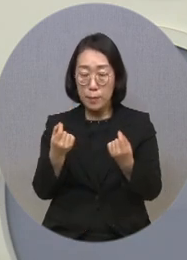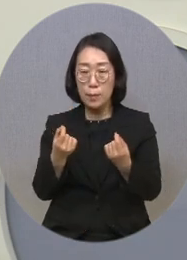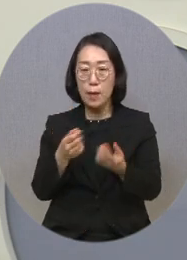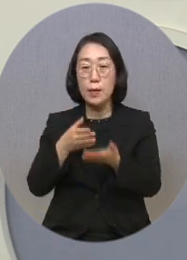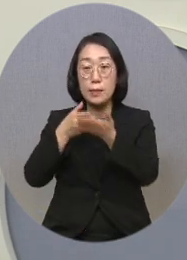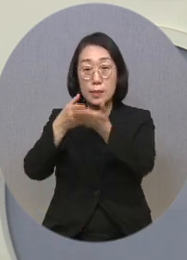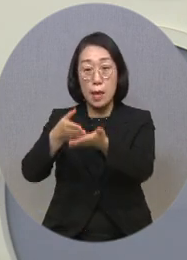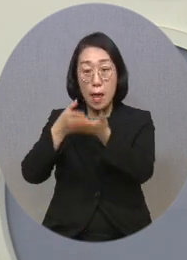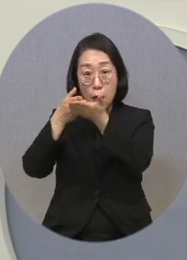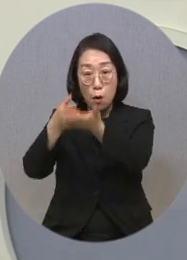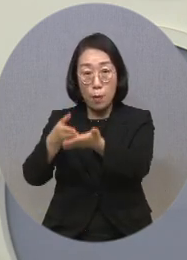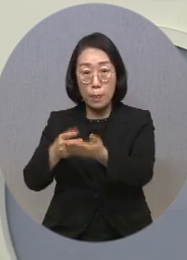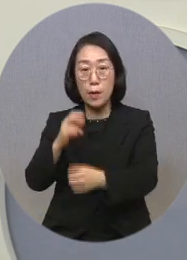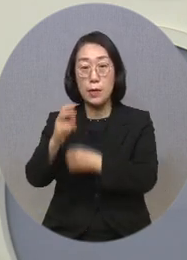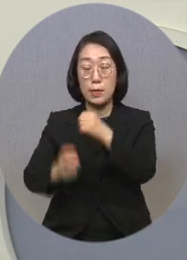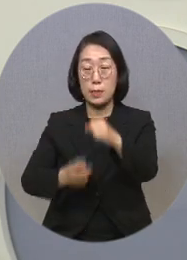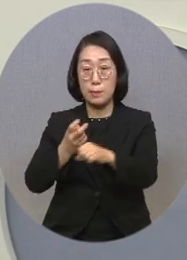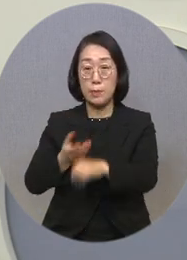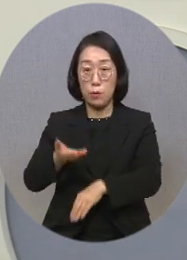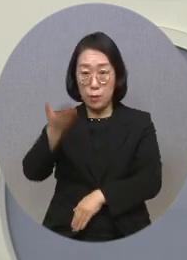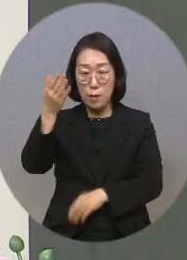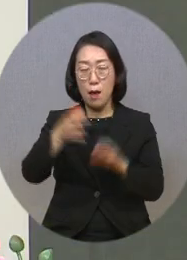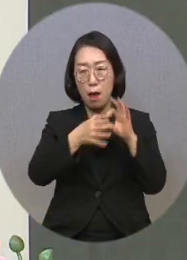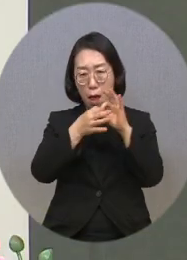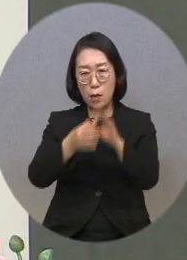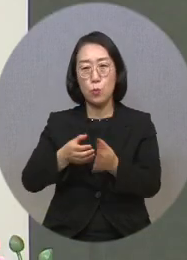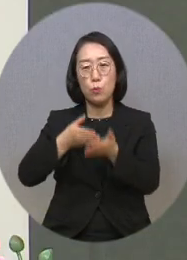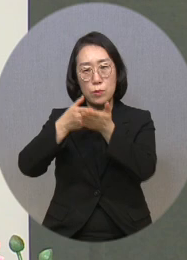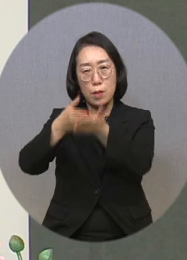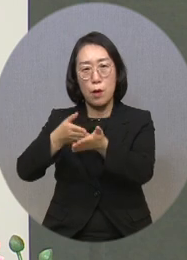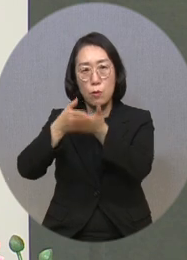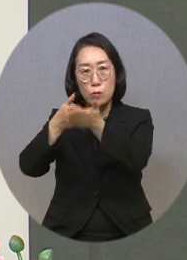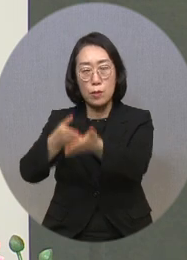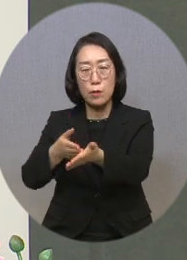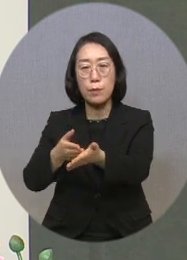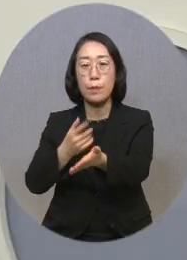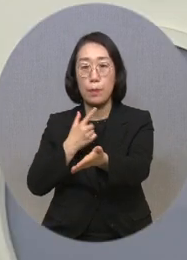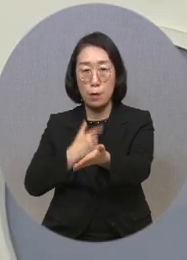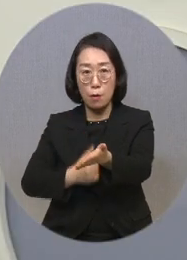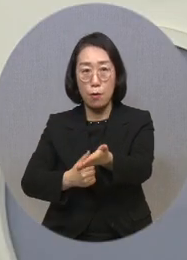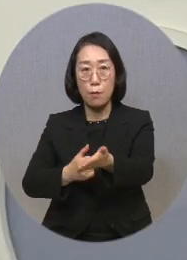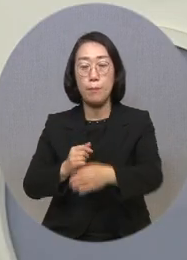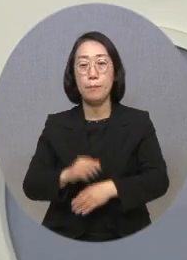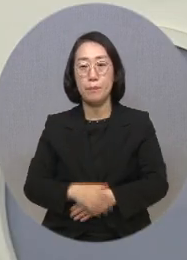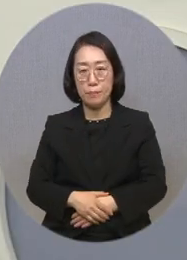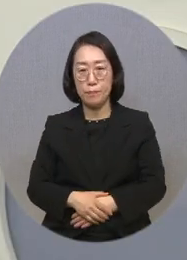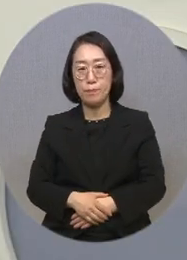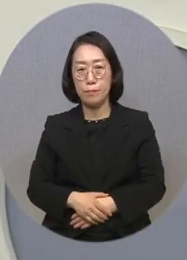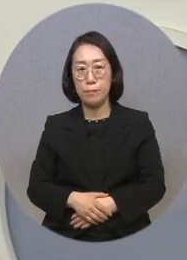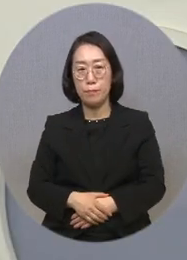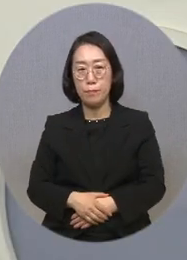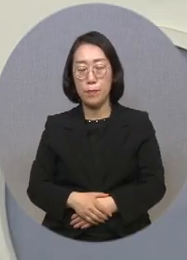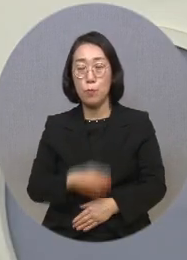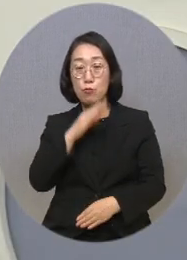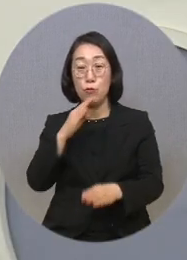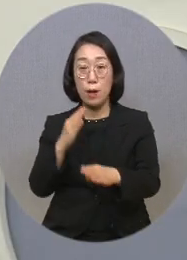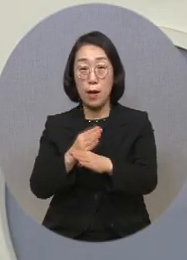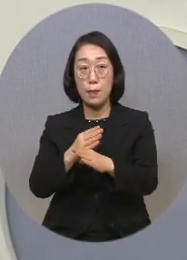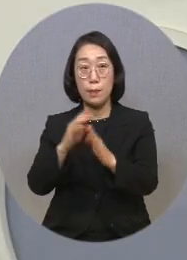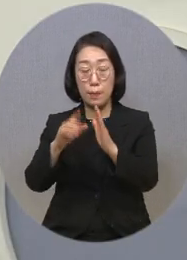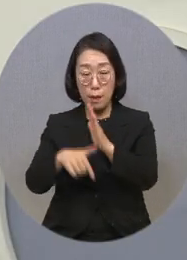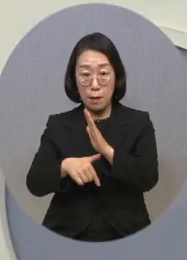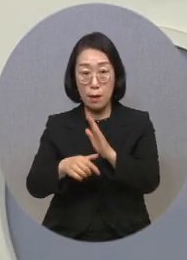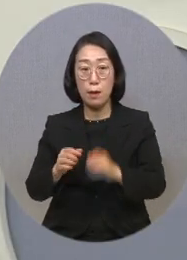것들을 한 20년이 넘게 해온 것 같아요. 네. 그래서 북한 같은 경우에는